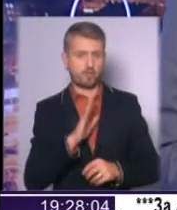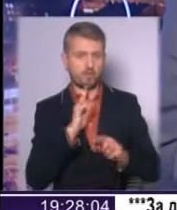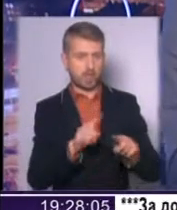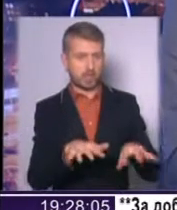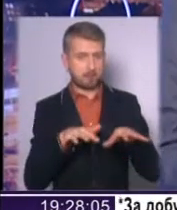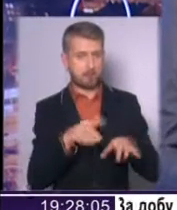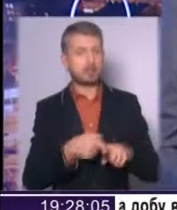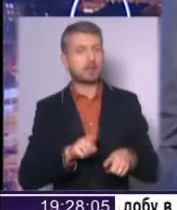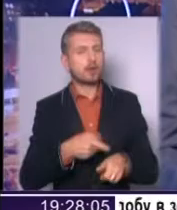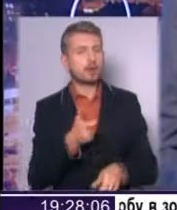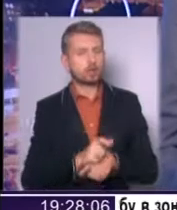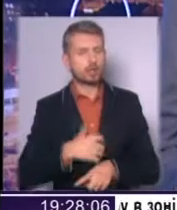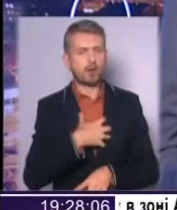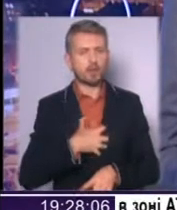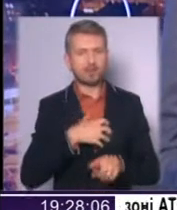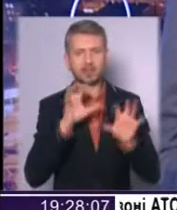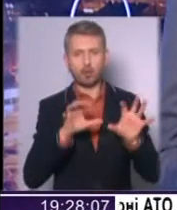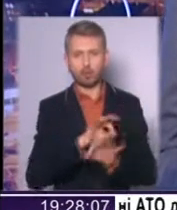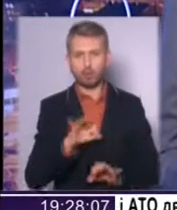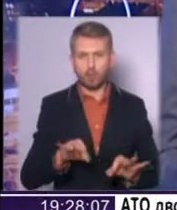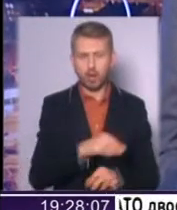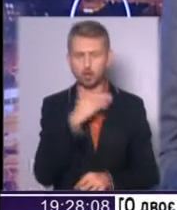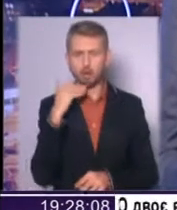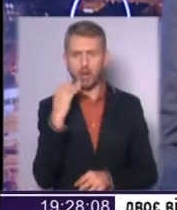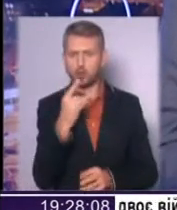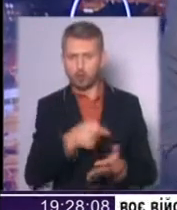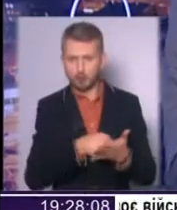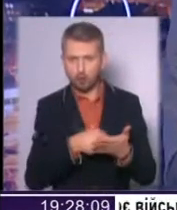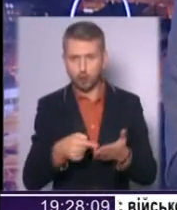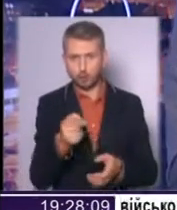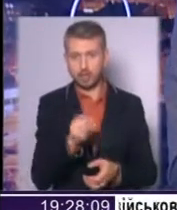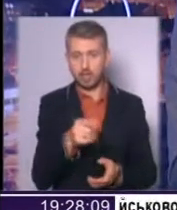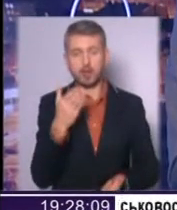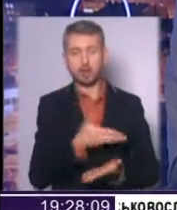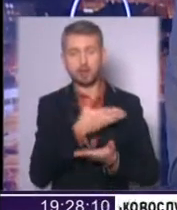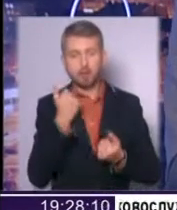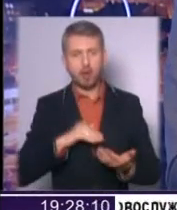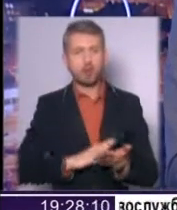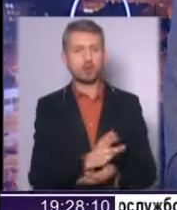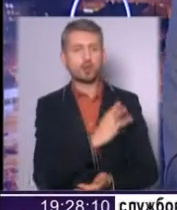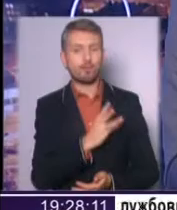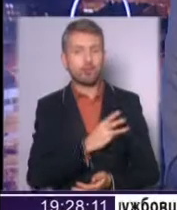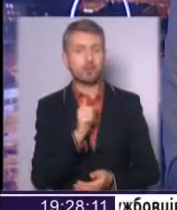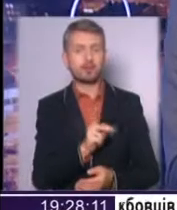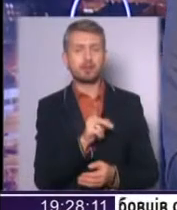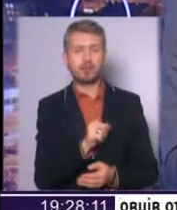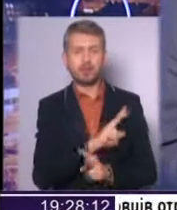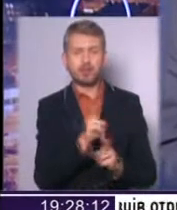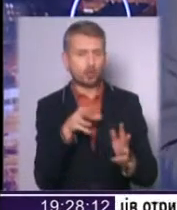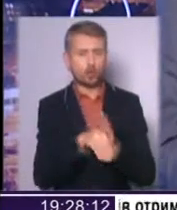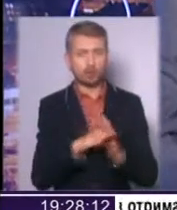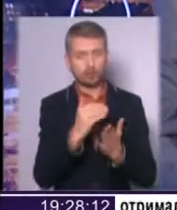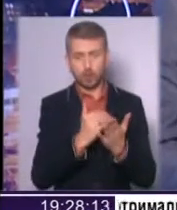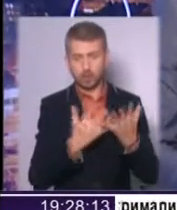В цілому, от я як депутат позафракційний, так, у нас є депутатська група Всеукраїнського об'єднання «Свобода», і ми